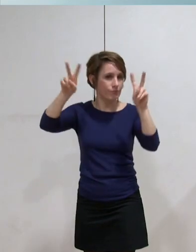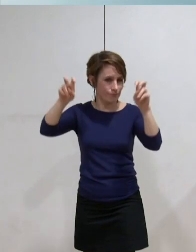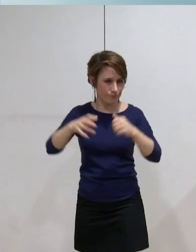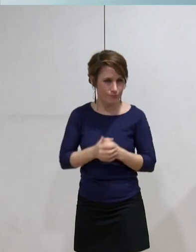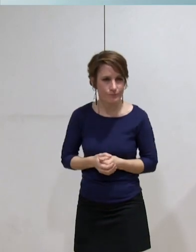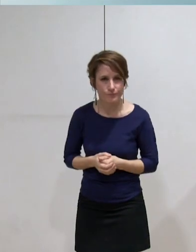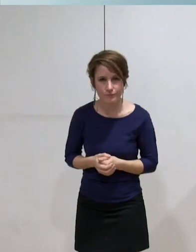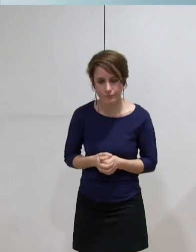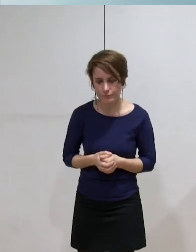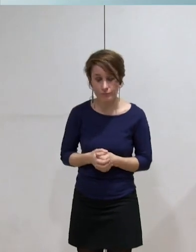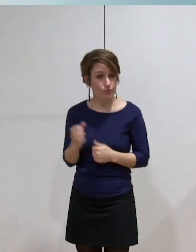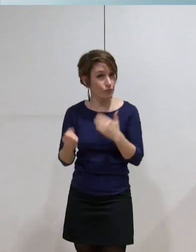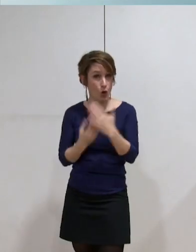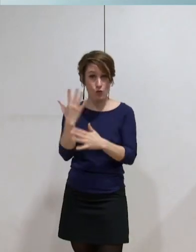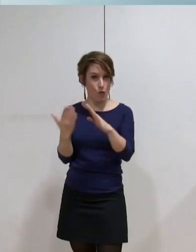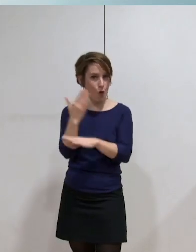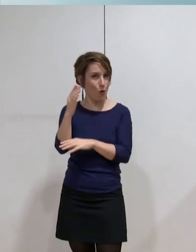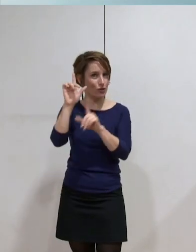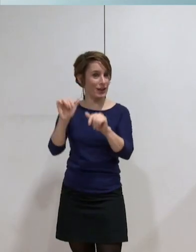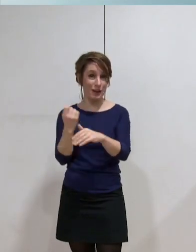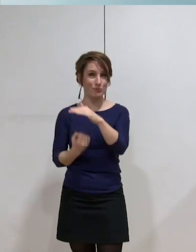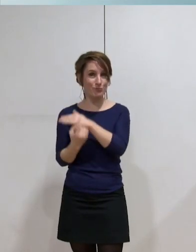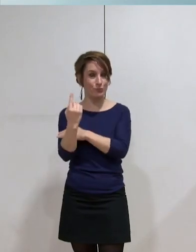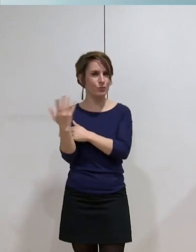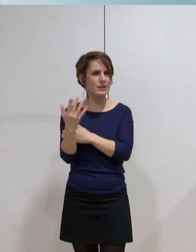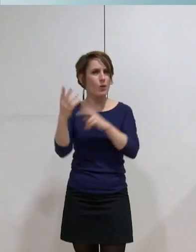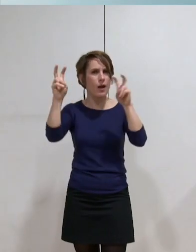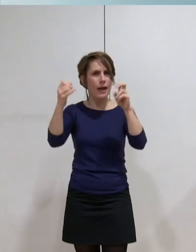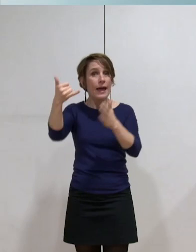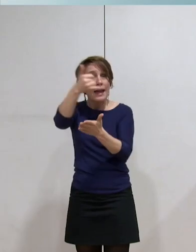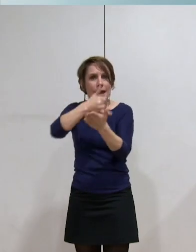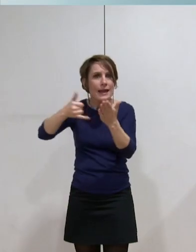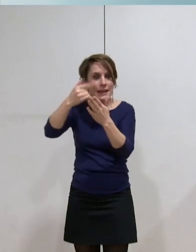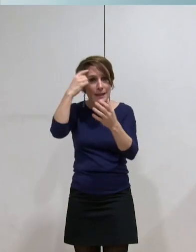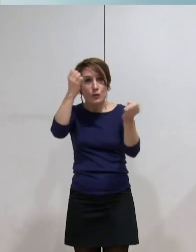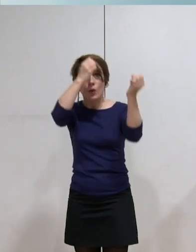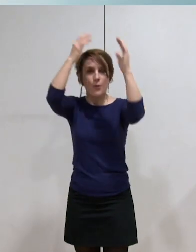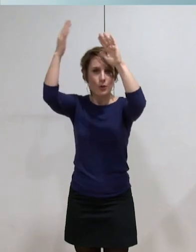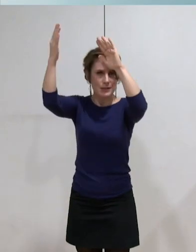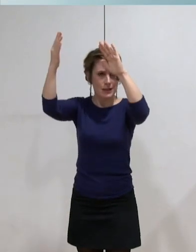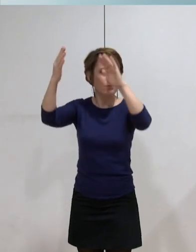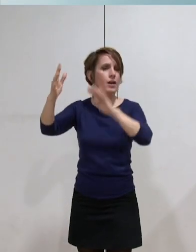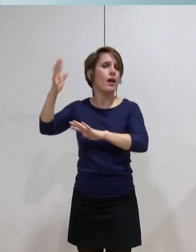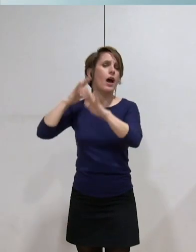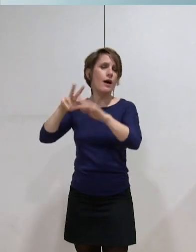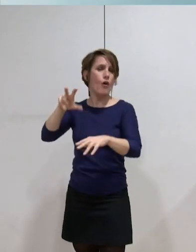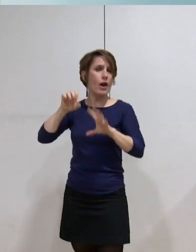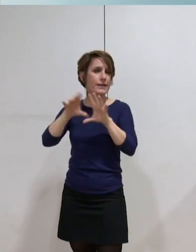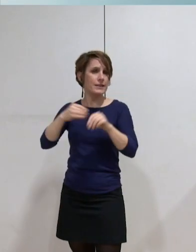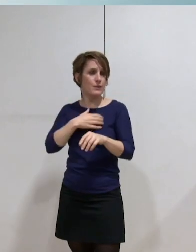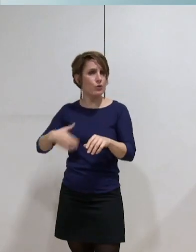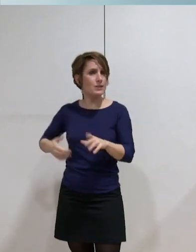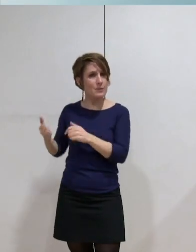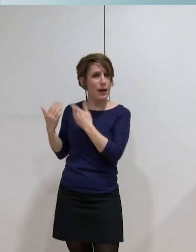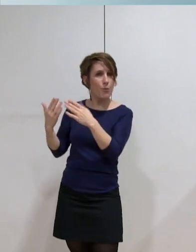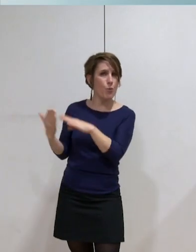avec une tout un tout nouveau projet le projet l'île de la pensée un appel à projet avait été lancé par l'ancien exécutif